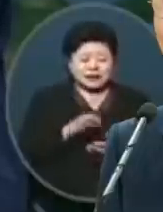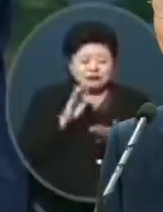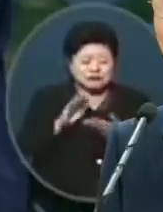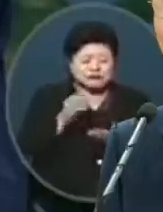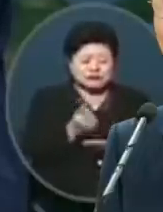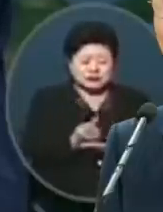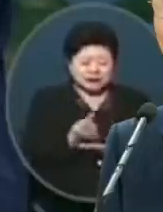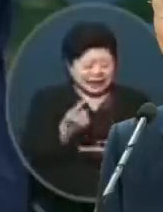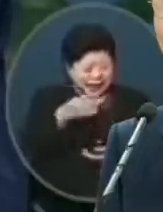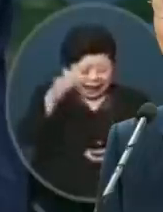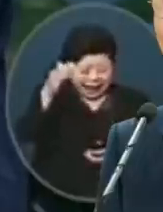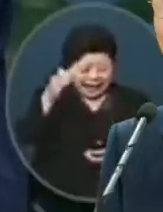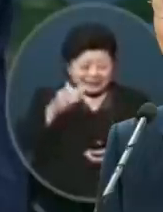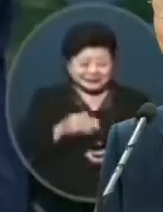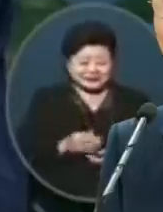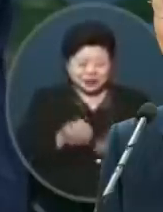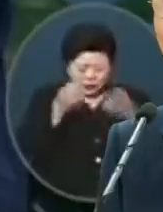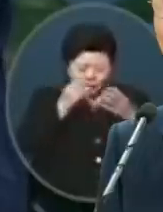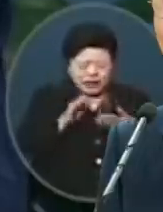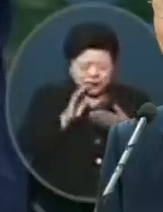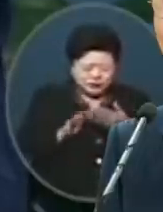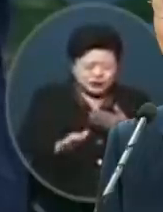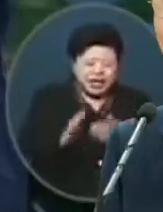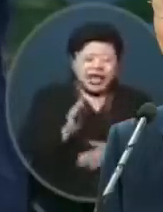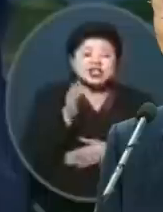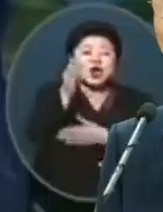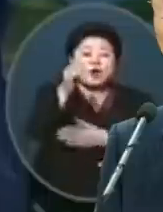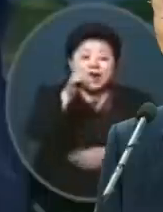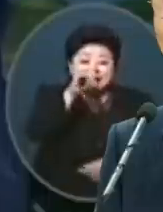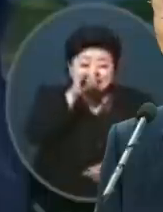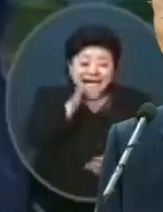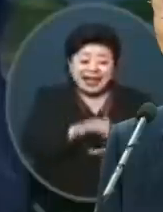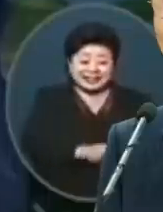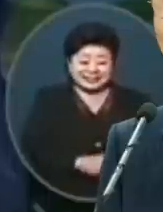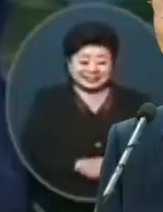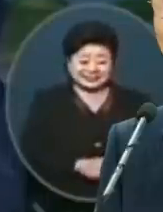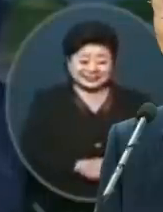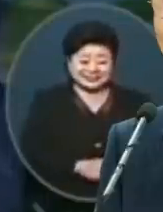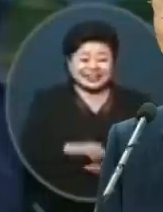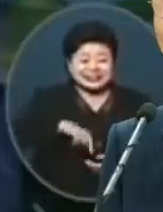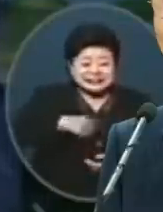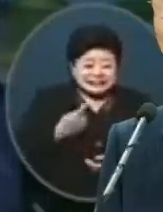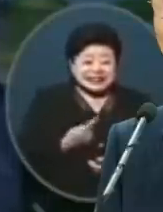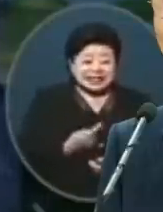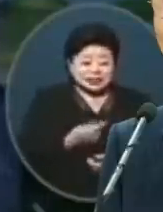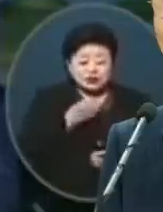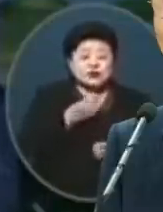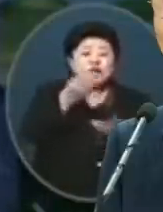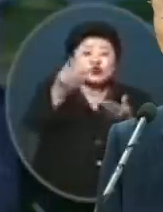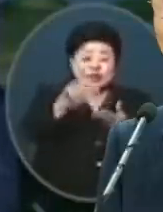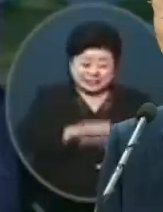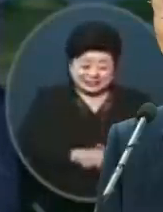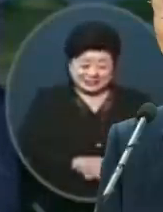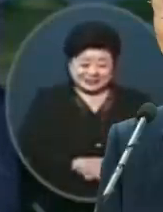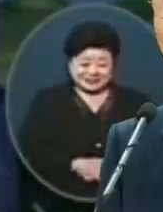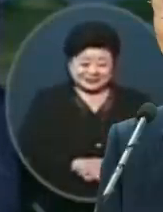떠나간다. 고난 뒤에 너는 하나님의 영광을 누리게 된다. 자기를 자꾸 축복해 줘야 되는 것입니다.